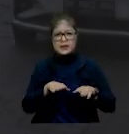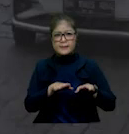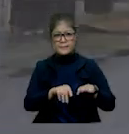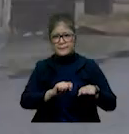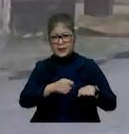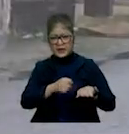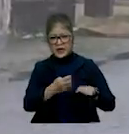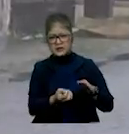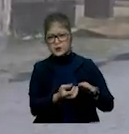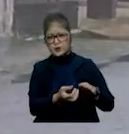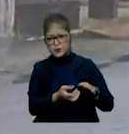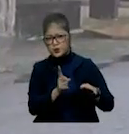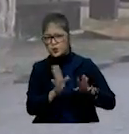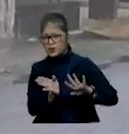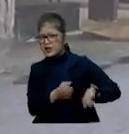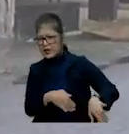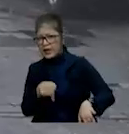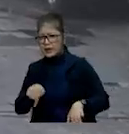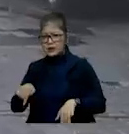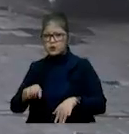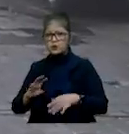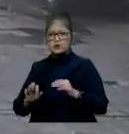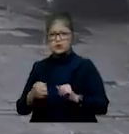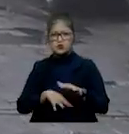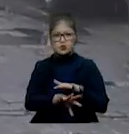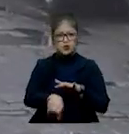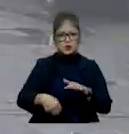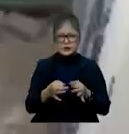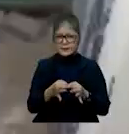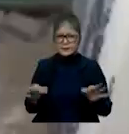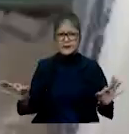rumah. Pencurian terjadi saat lingkungan perumahan sepi.